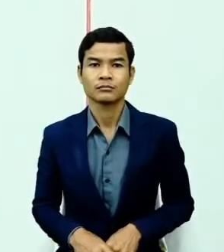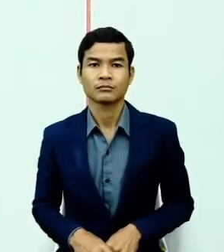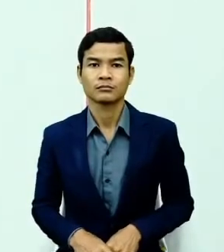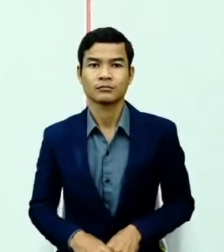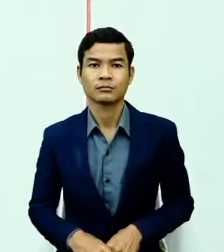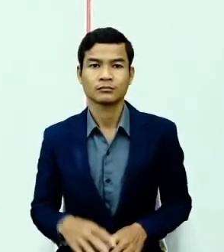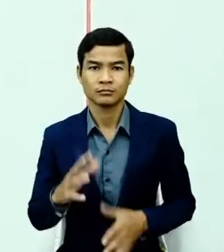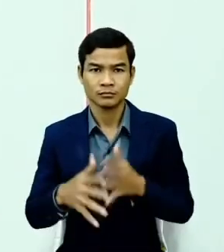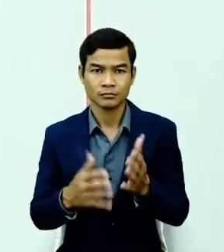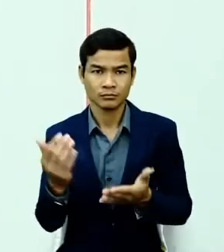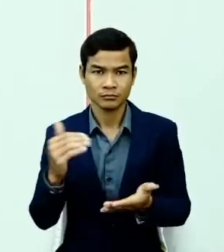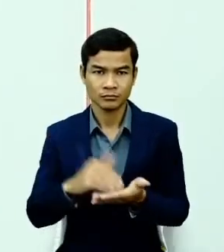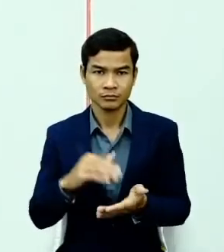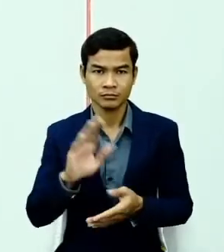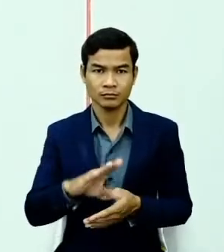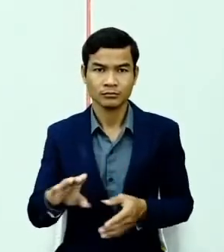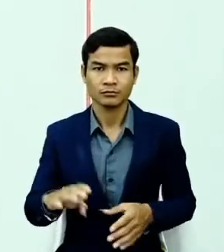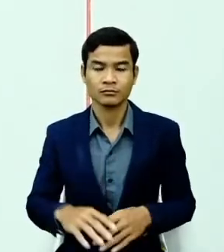អានម្ដងទៀត